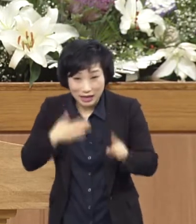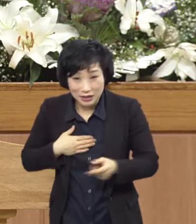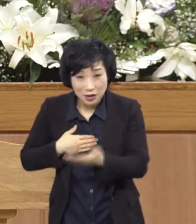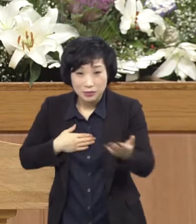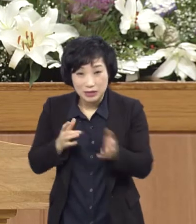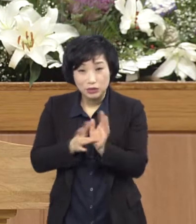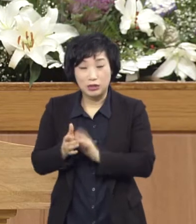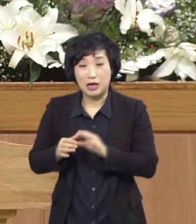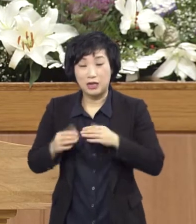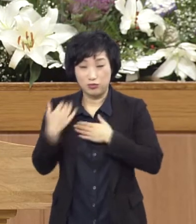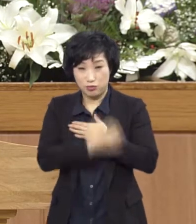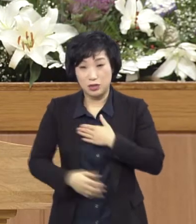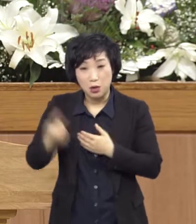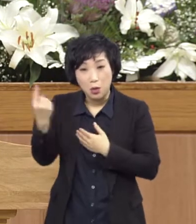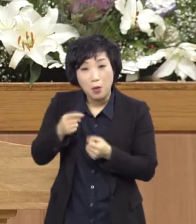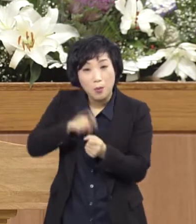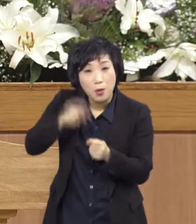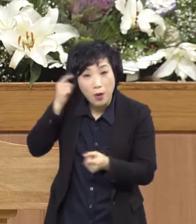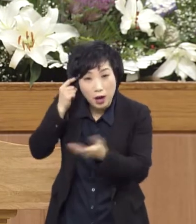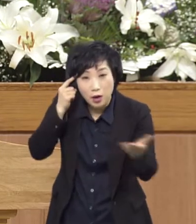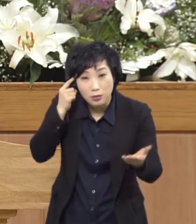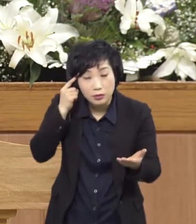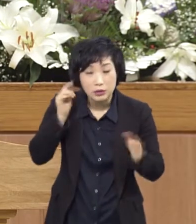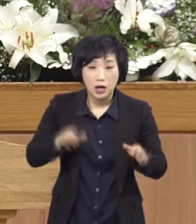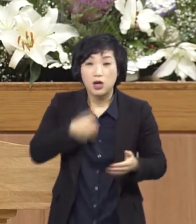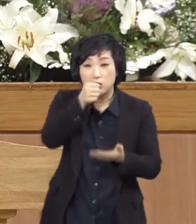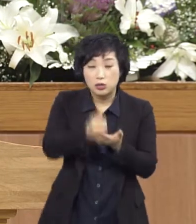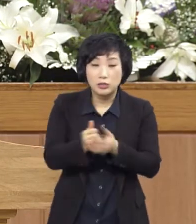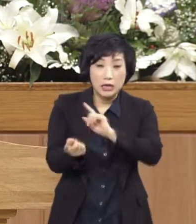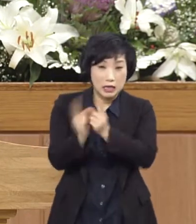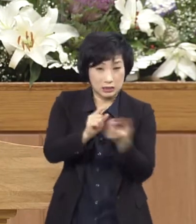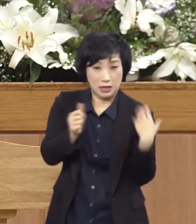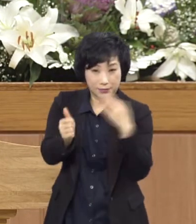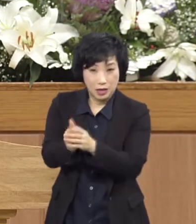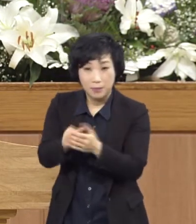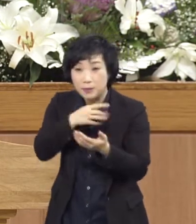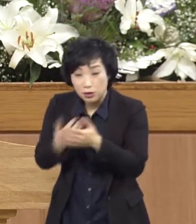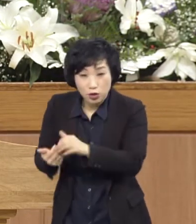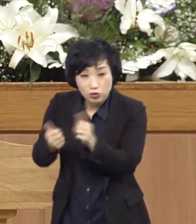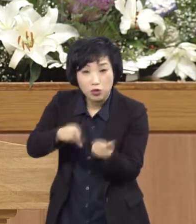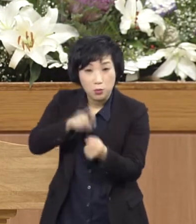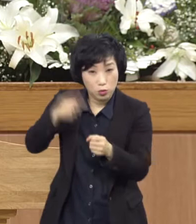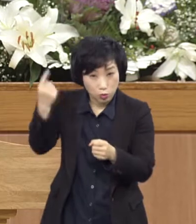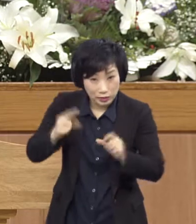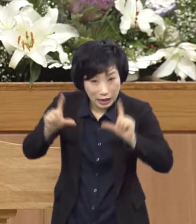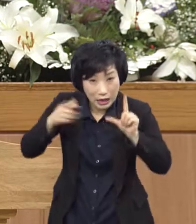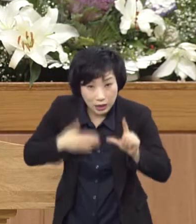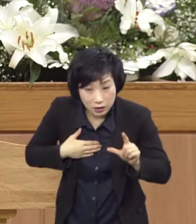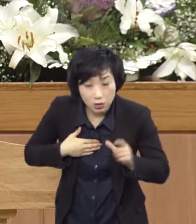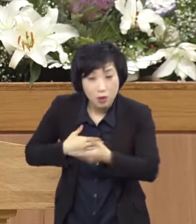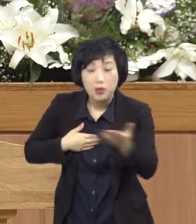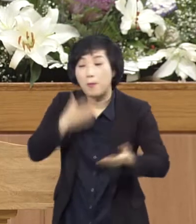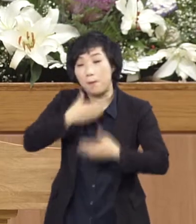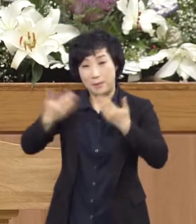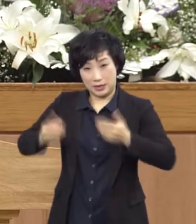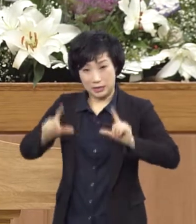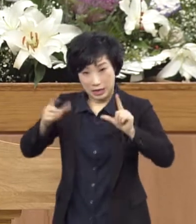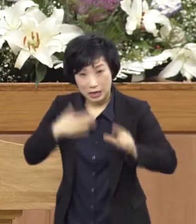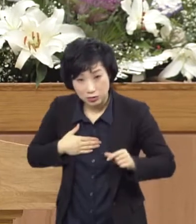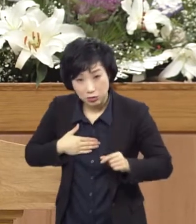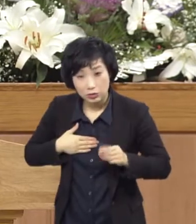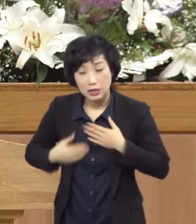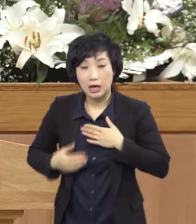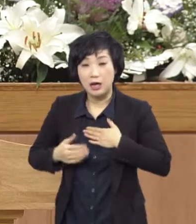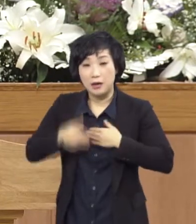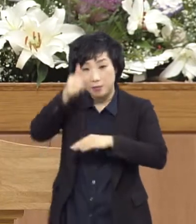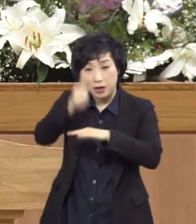당신 죄를 담당하고 죽어 피 흘리러 왔으니 예수님의 피와 만나는 축복의 날이 되어서 마지막 내 인생이